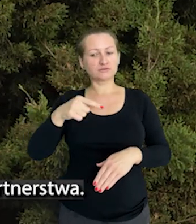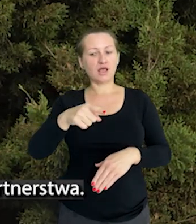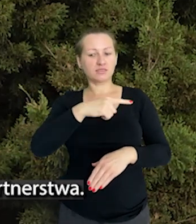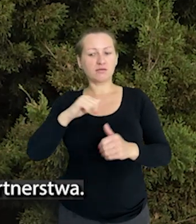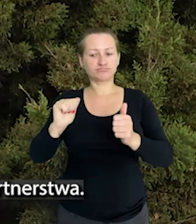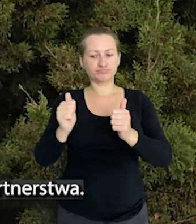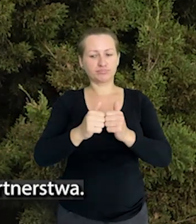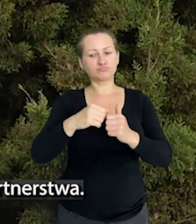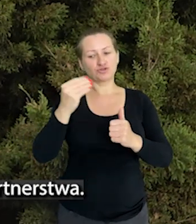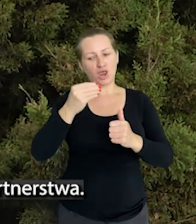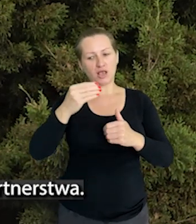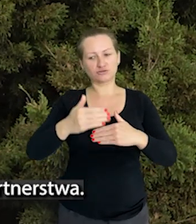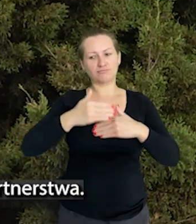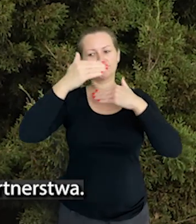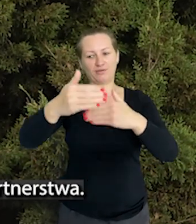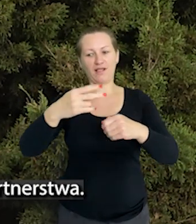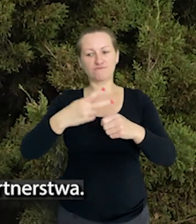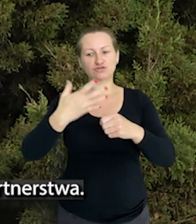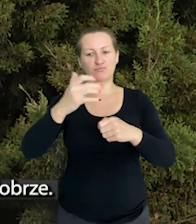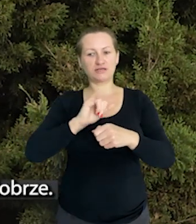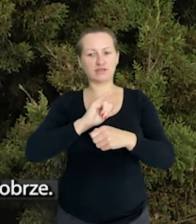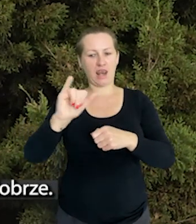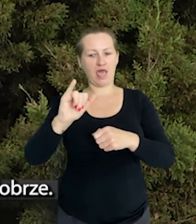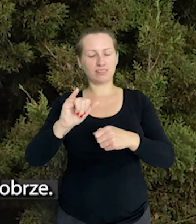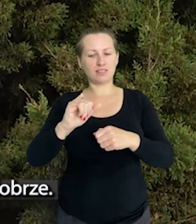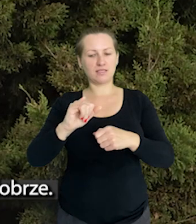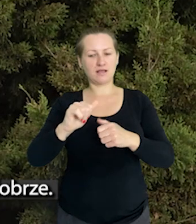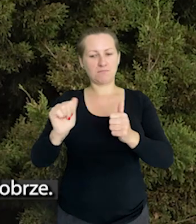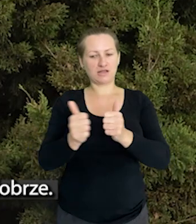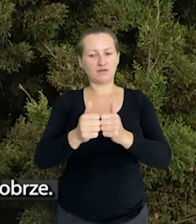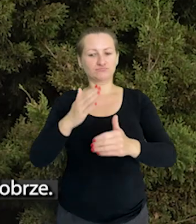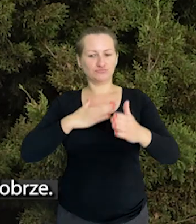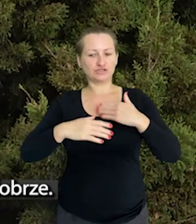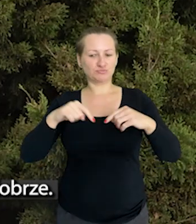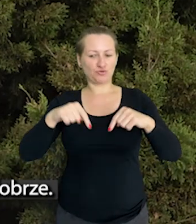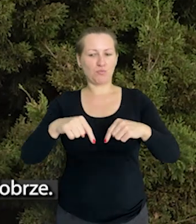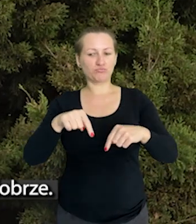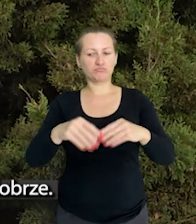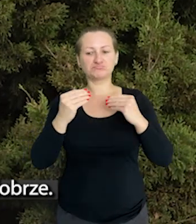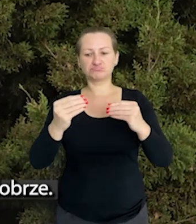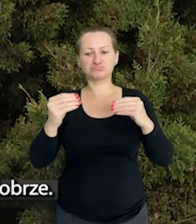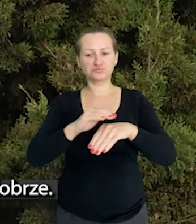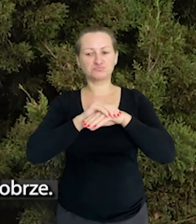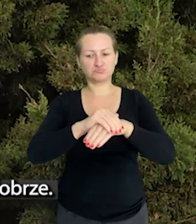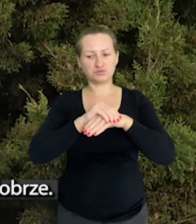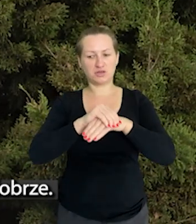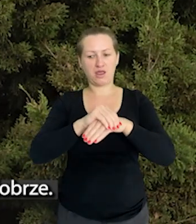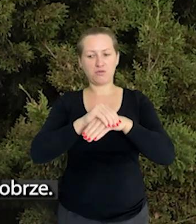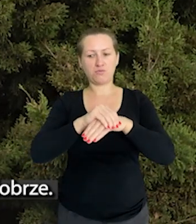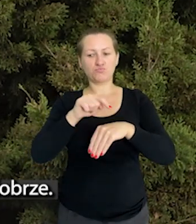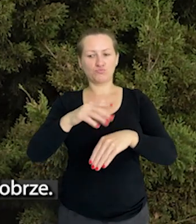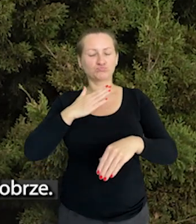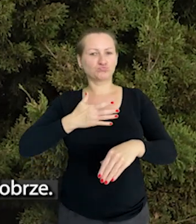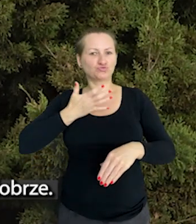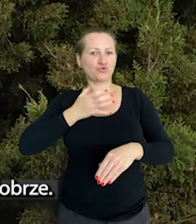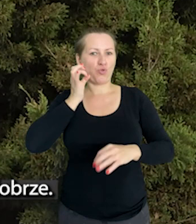mehr als die nächsten 25 Jahre dann aufrechterhalten. Und ich freue mich immer hier zu sein. Es ist eine ganz tolle Freundschaft. Wir fühlen uns